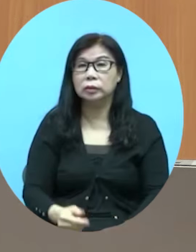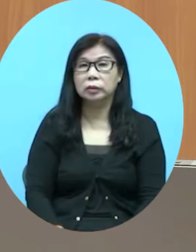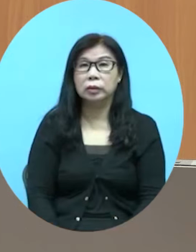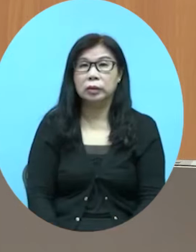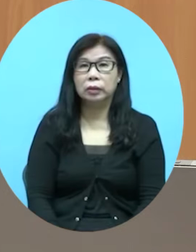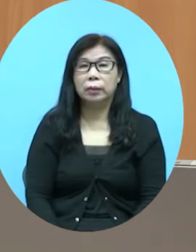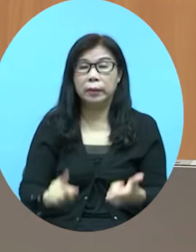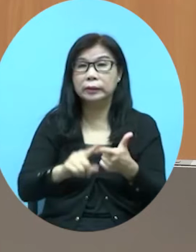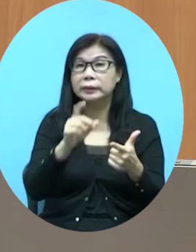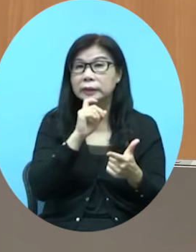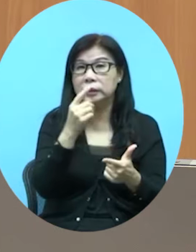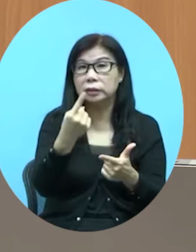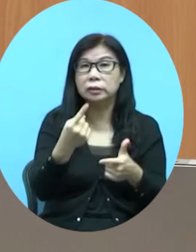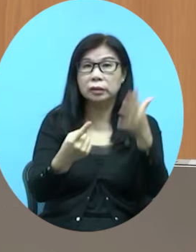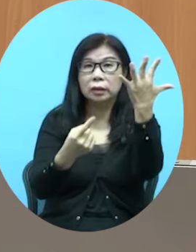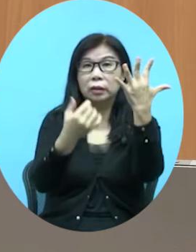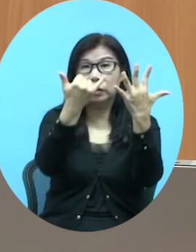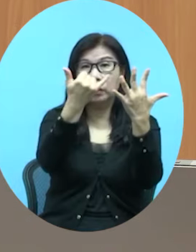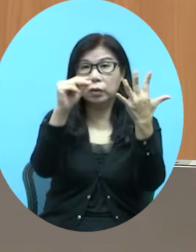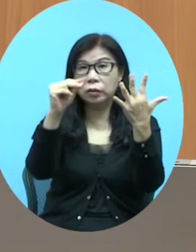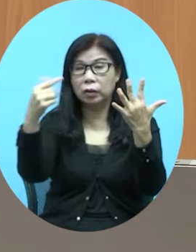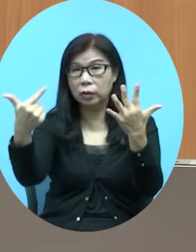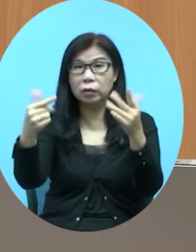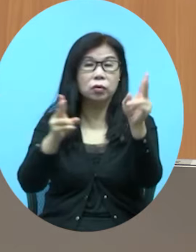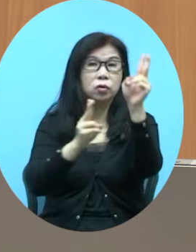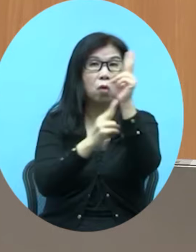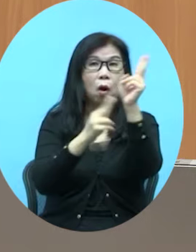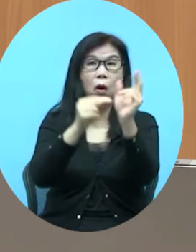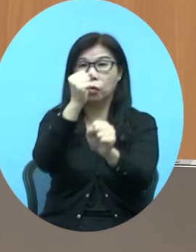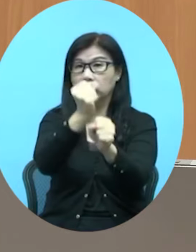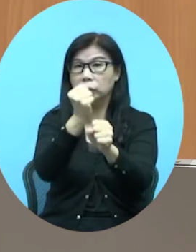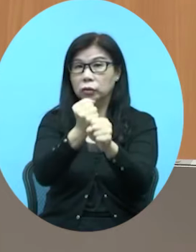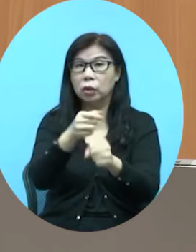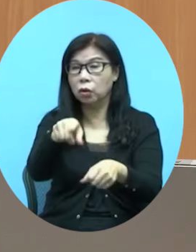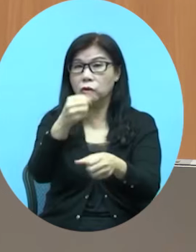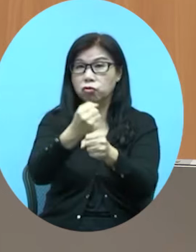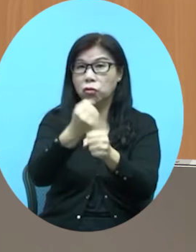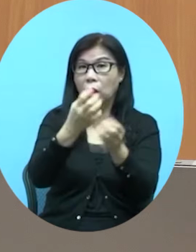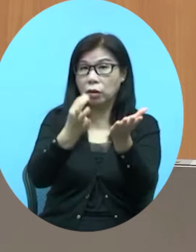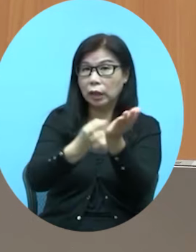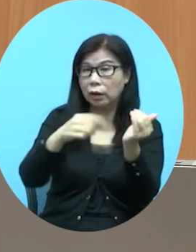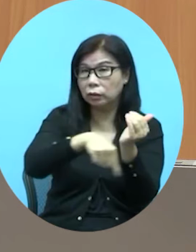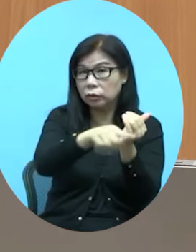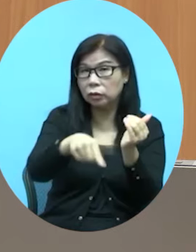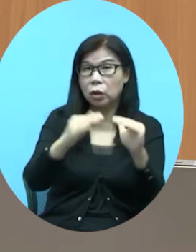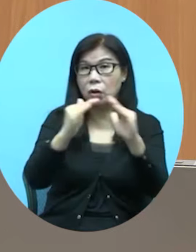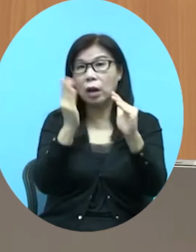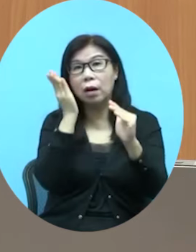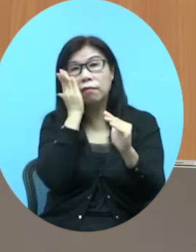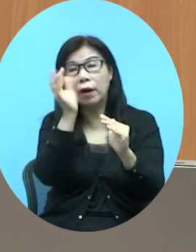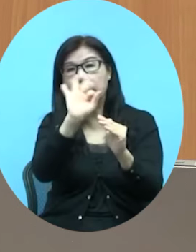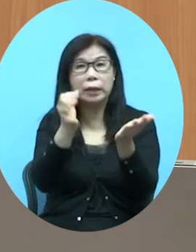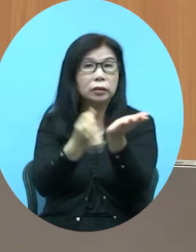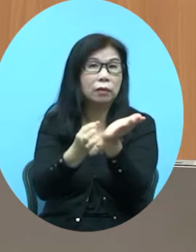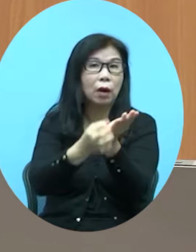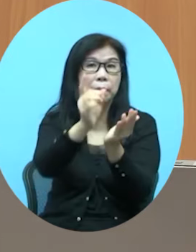而其中一宗就是5678他说在旺角工作想问他的工作地点和他居住的地方是哪